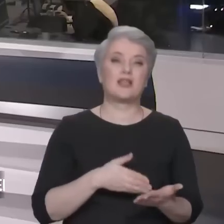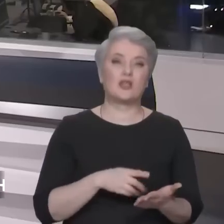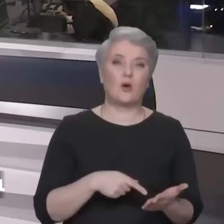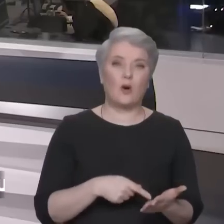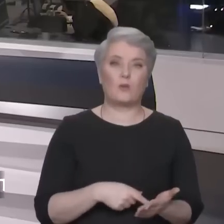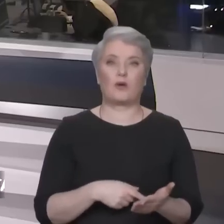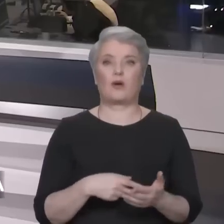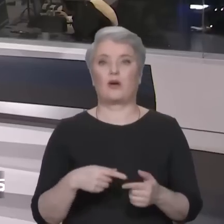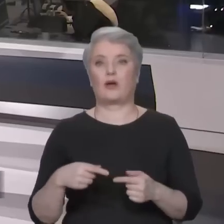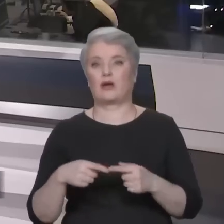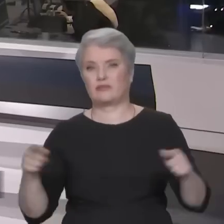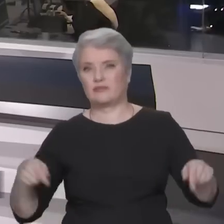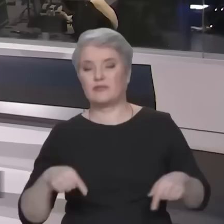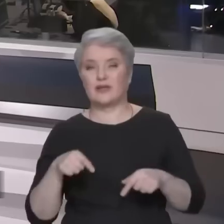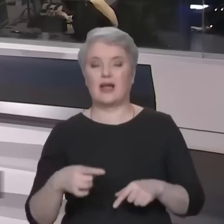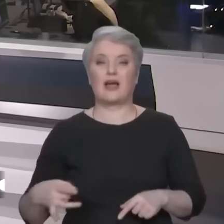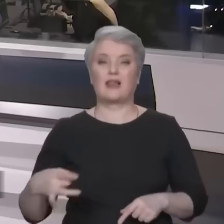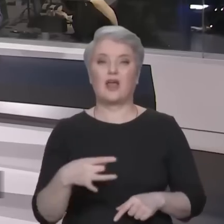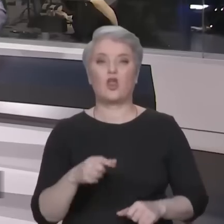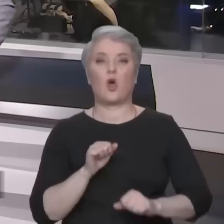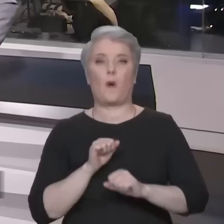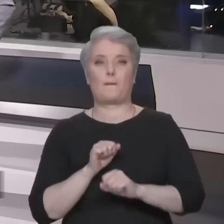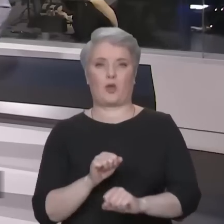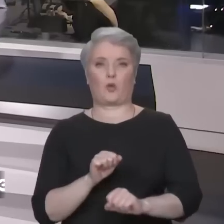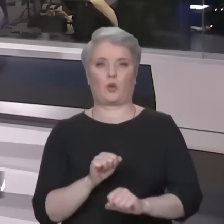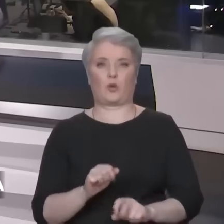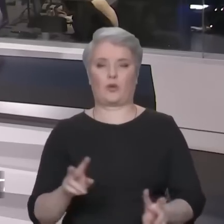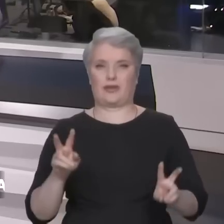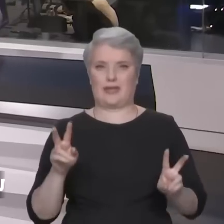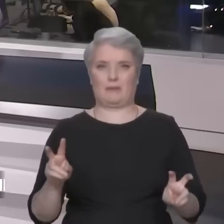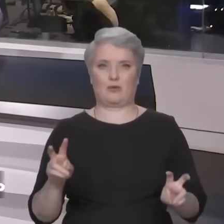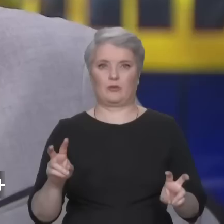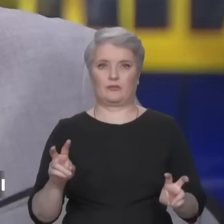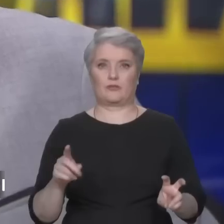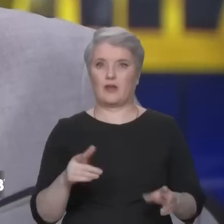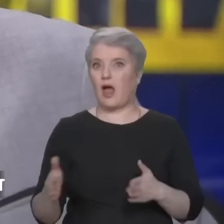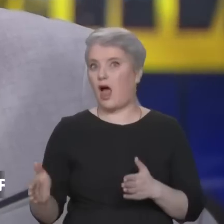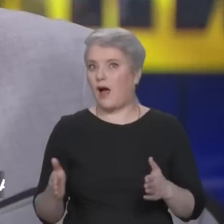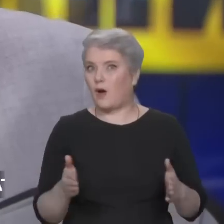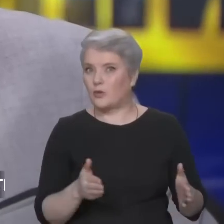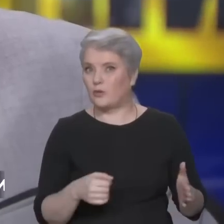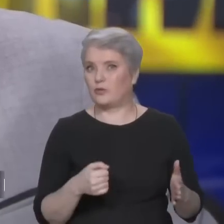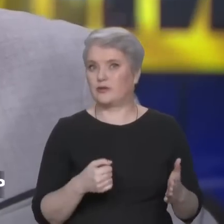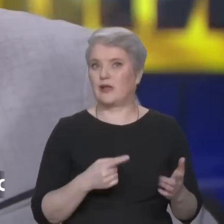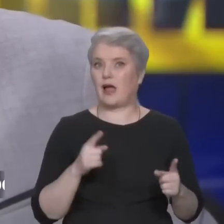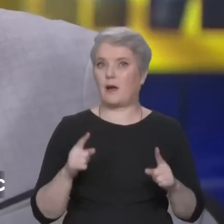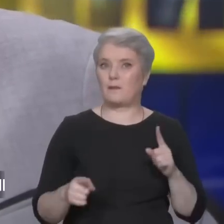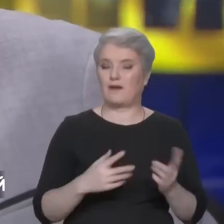Ну от, власне, можливо, тут дійсно вони готуються до чогось на певних напрямках, тому